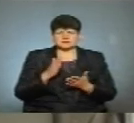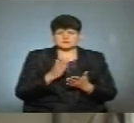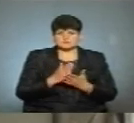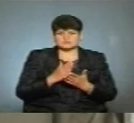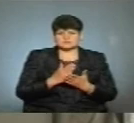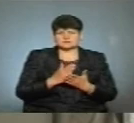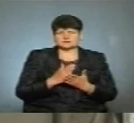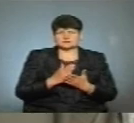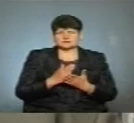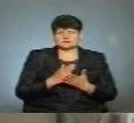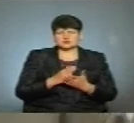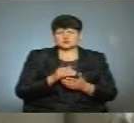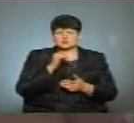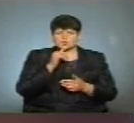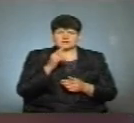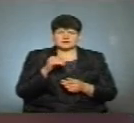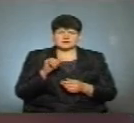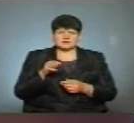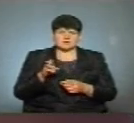спостерігається цукровий діабет.